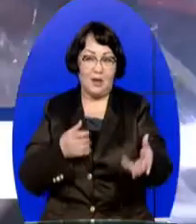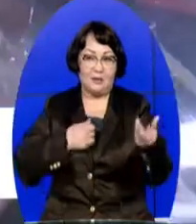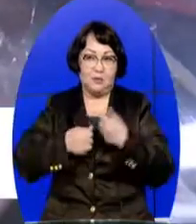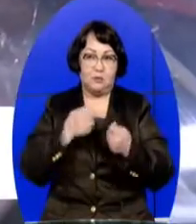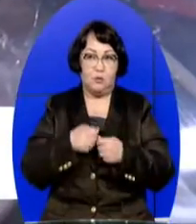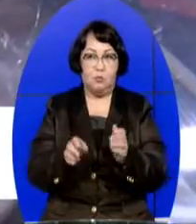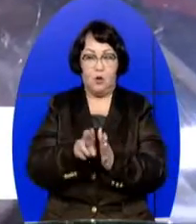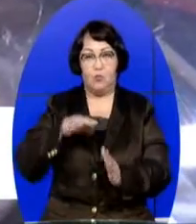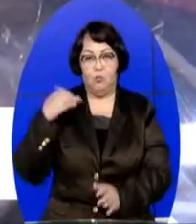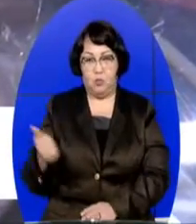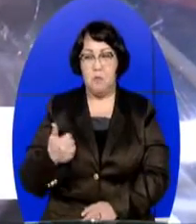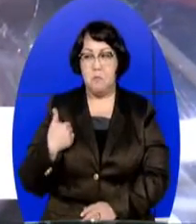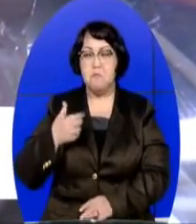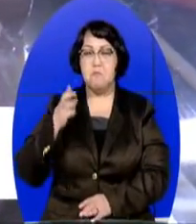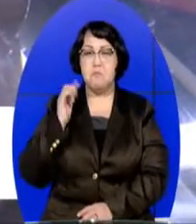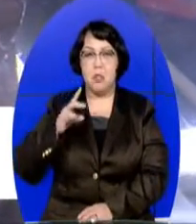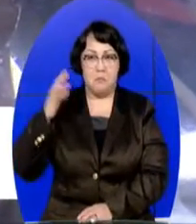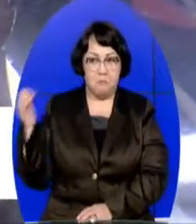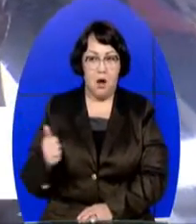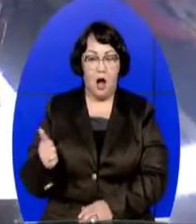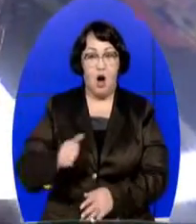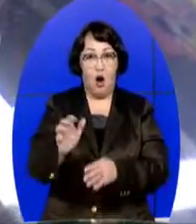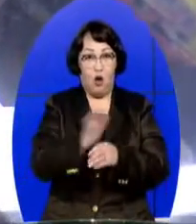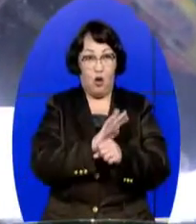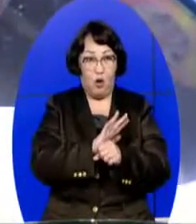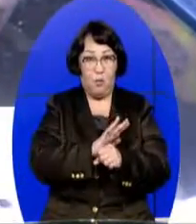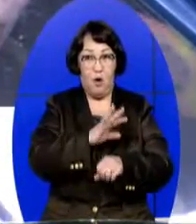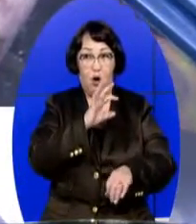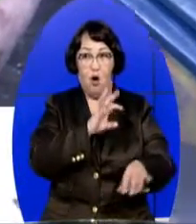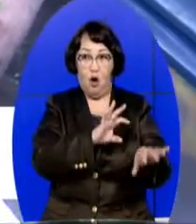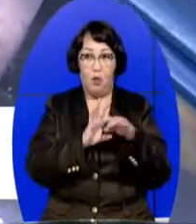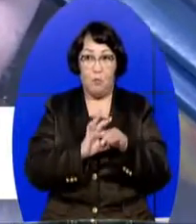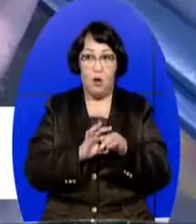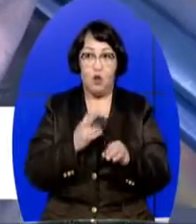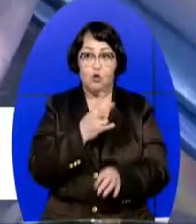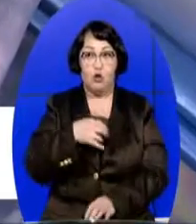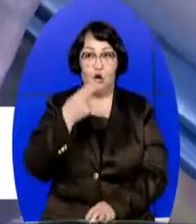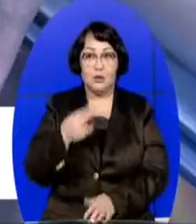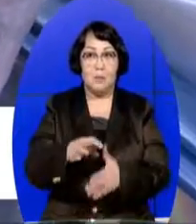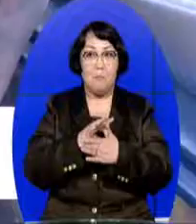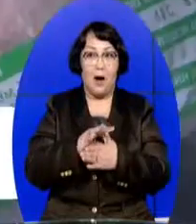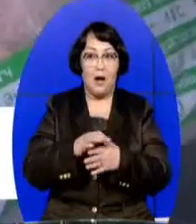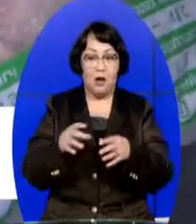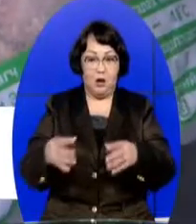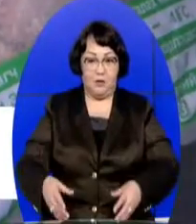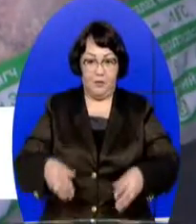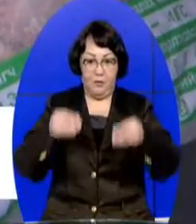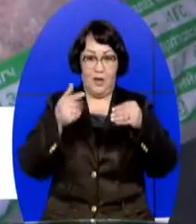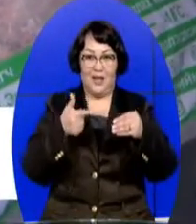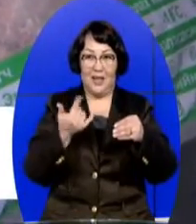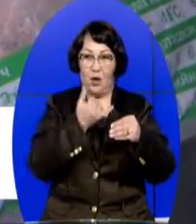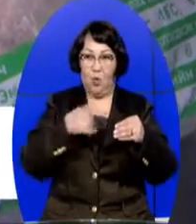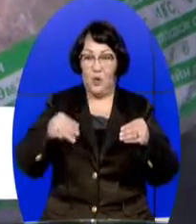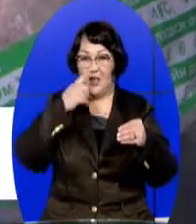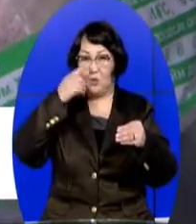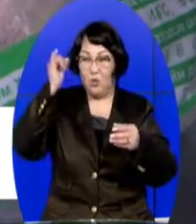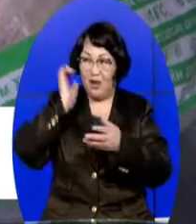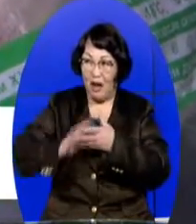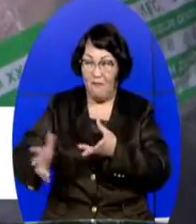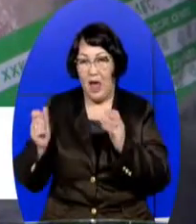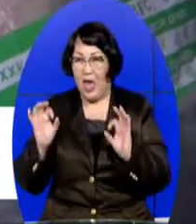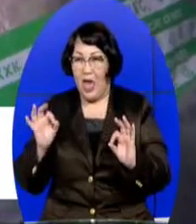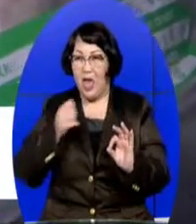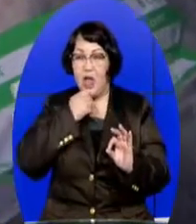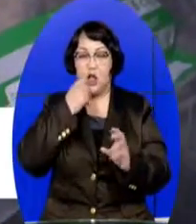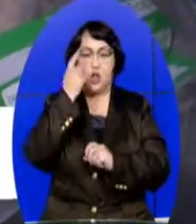байгаа. Коронавирусын тархалттай холбоотой нөөцийн махны савлгааны уутыг манай улс урд төршөөр сахиалж авах боломж байгуулсан. Тиймээс өмнөх